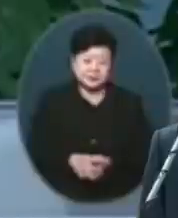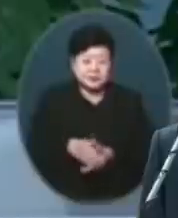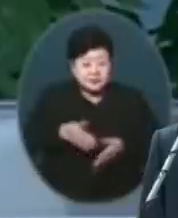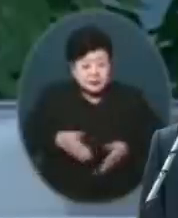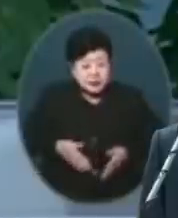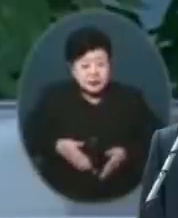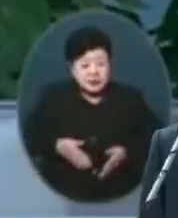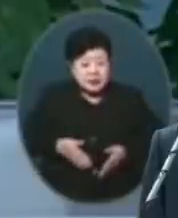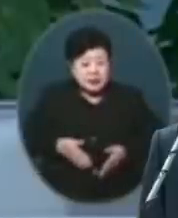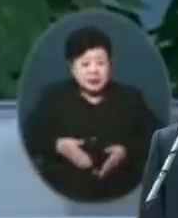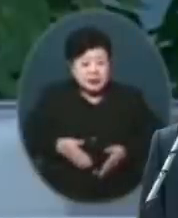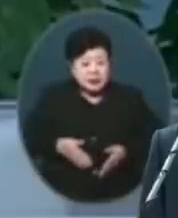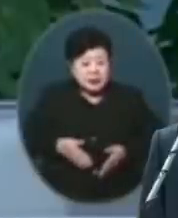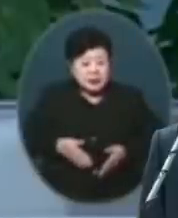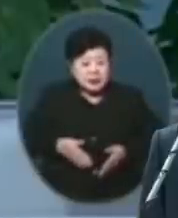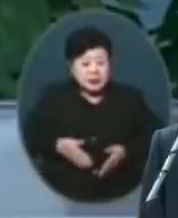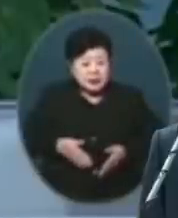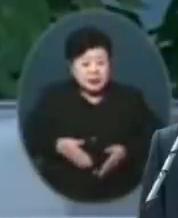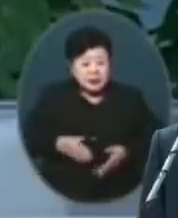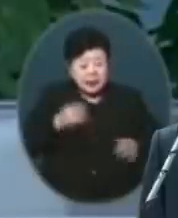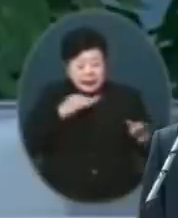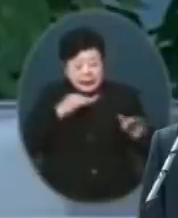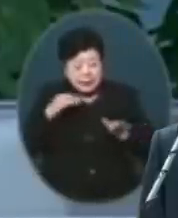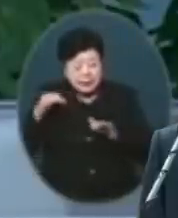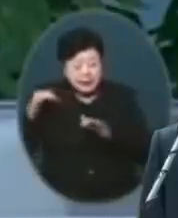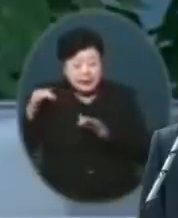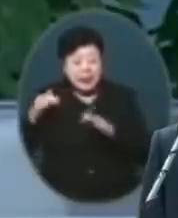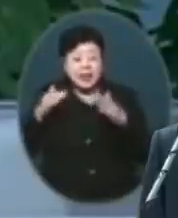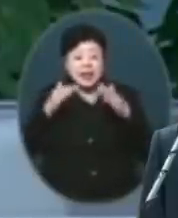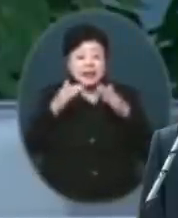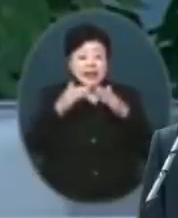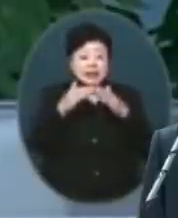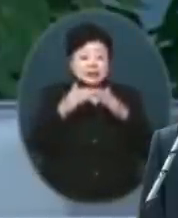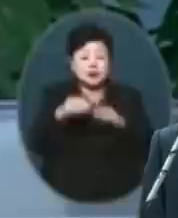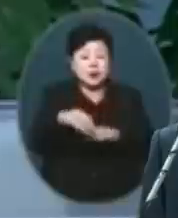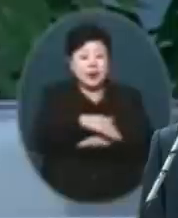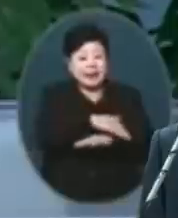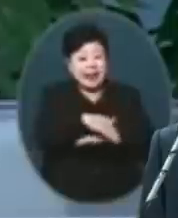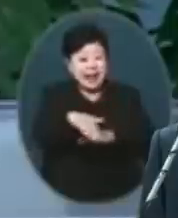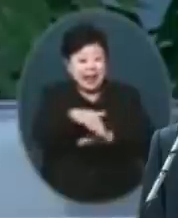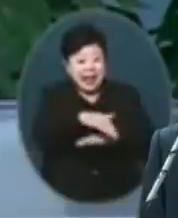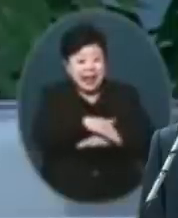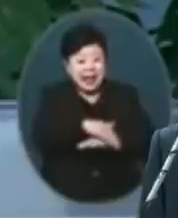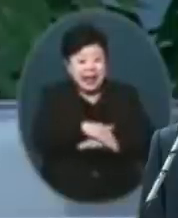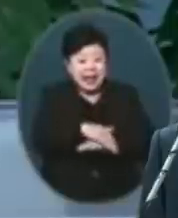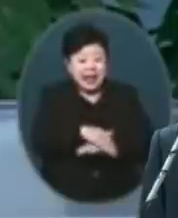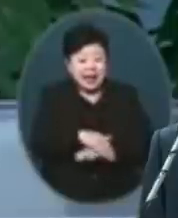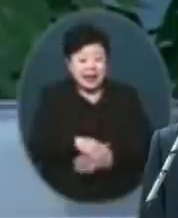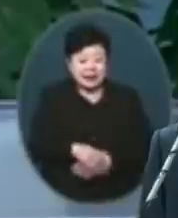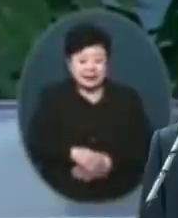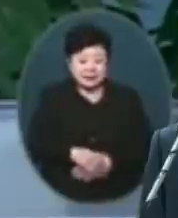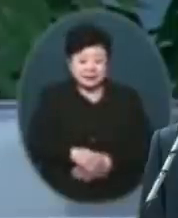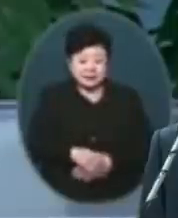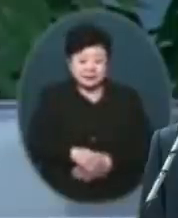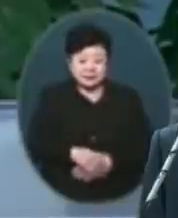태평양을 건너고 태평양을 내 집처럼 왔다 갔다 건널 줄 몰랐습니다.